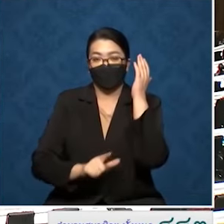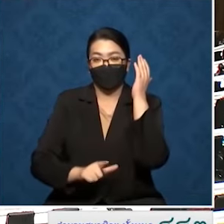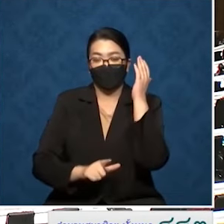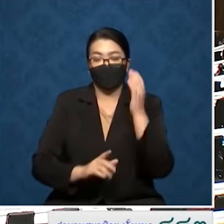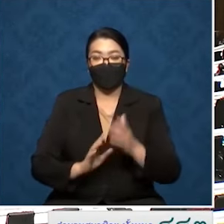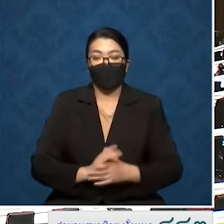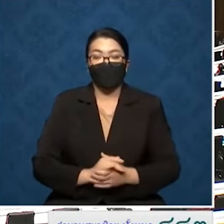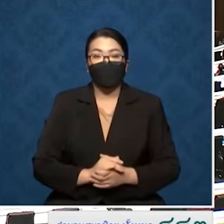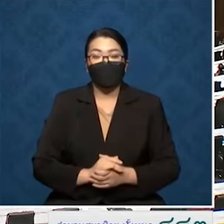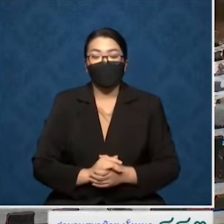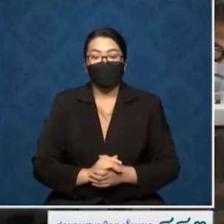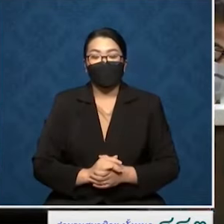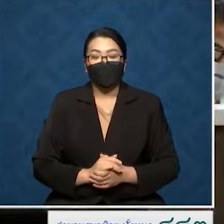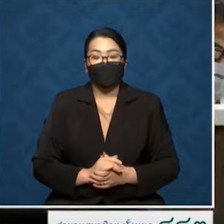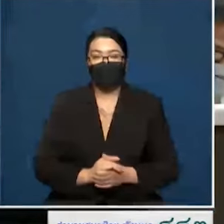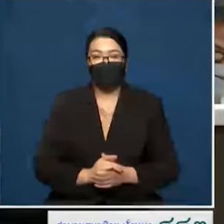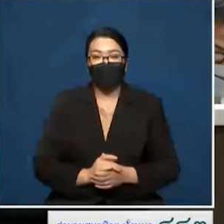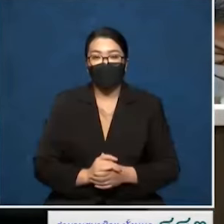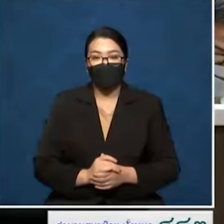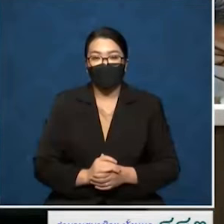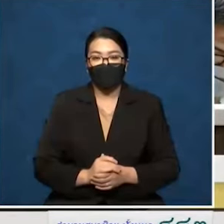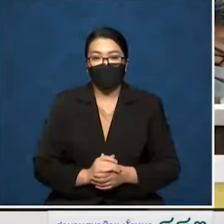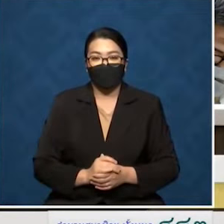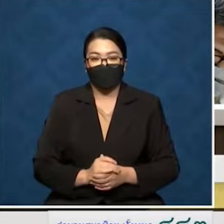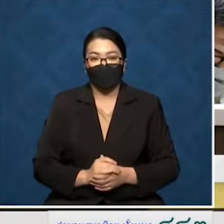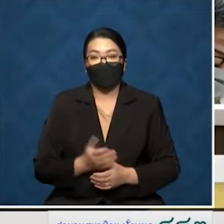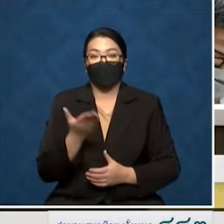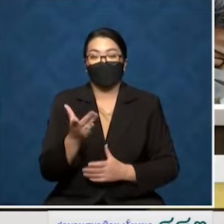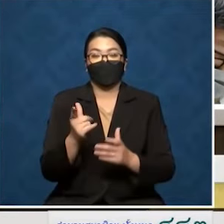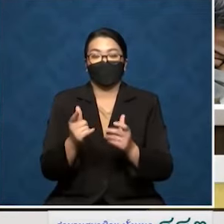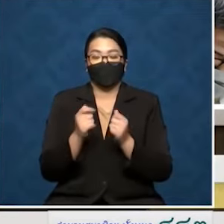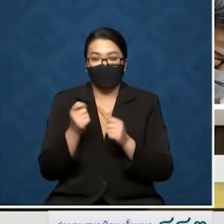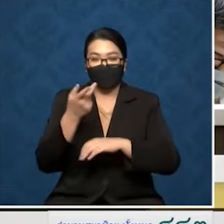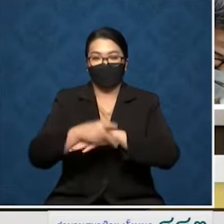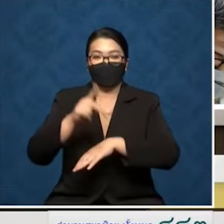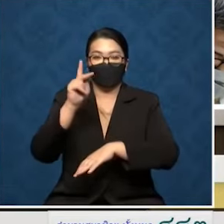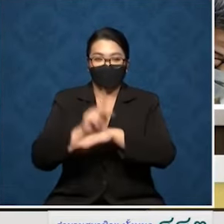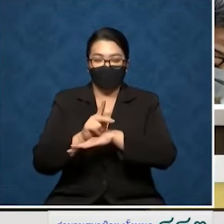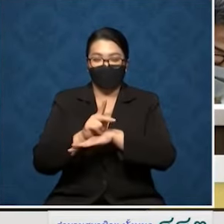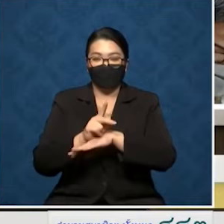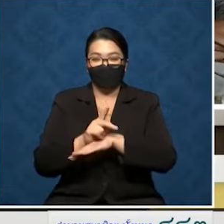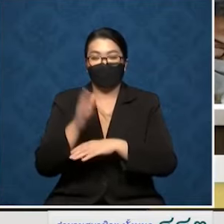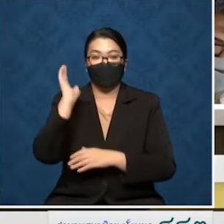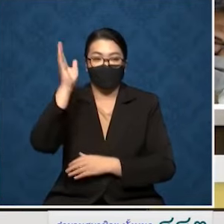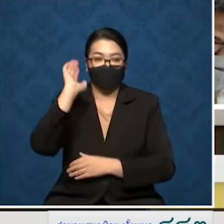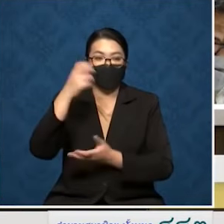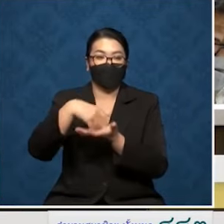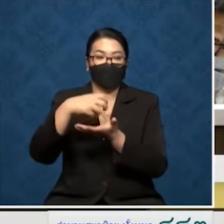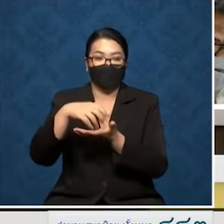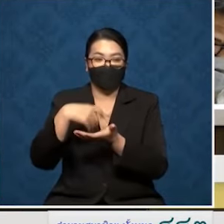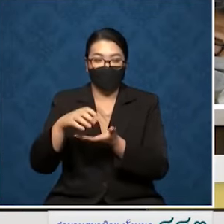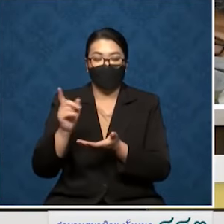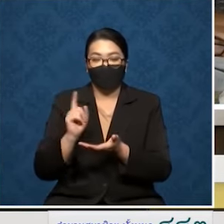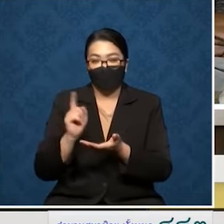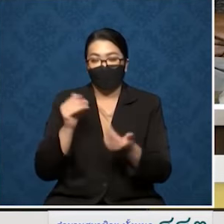าติวันนี้ก็ต้องขออนุญาตท่านประธานนะครับมาอภิปรายตั้งข้อสังเกต